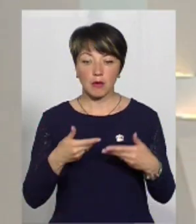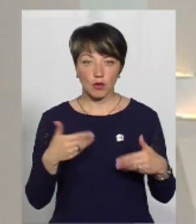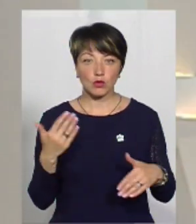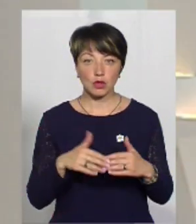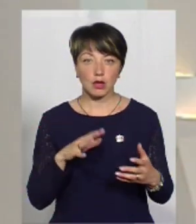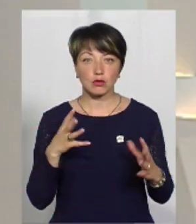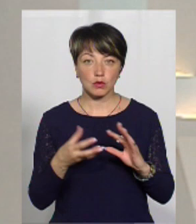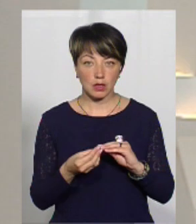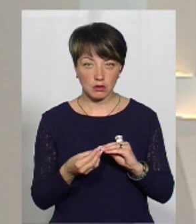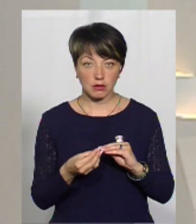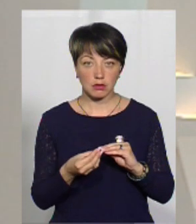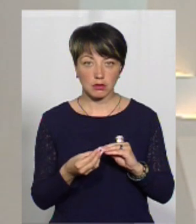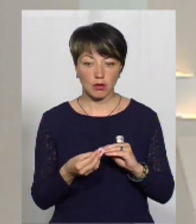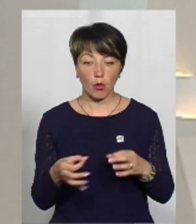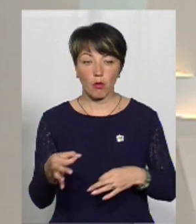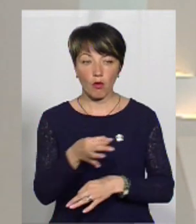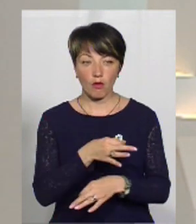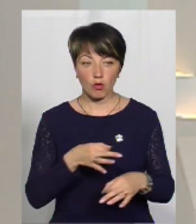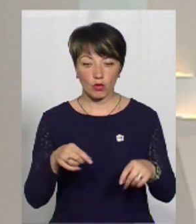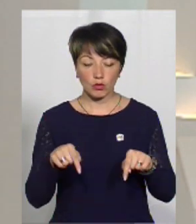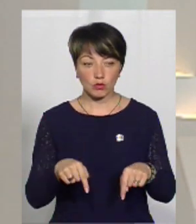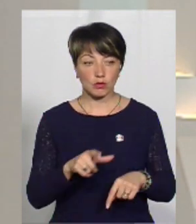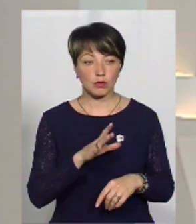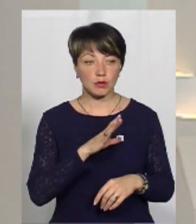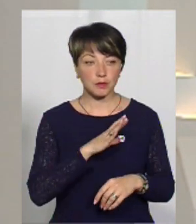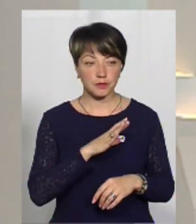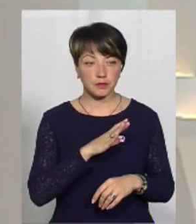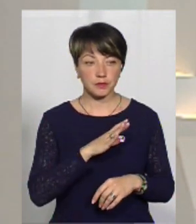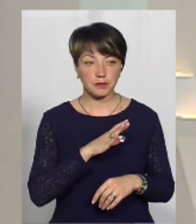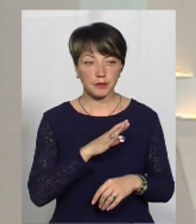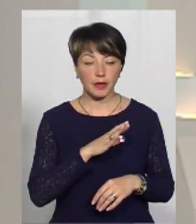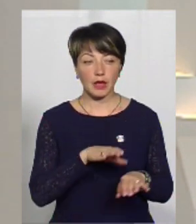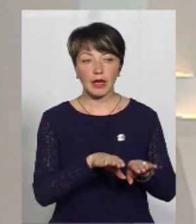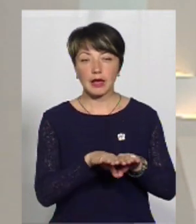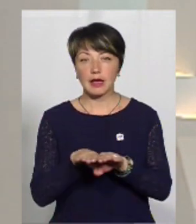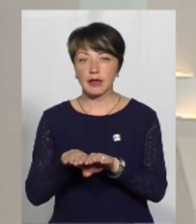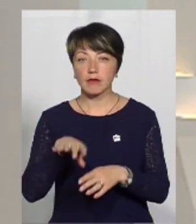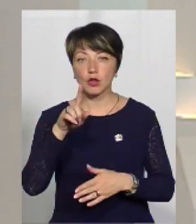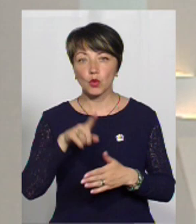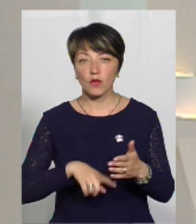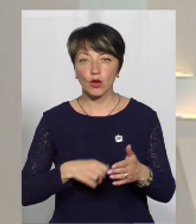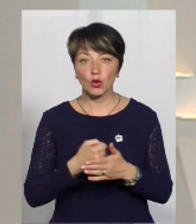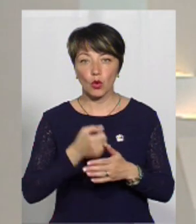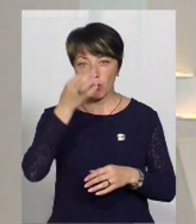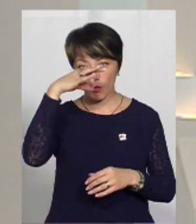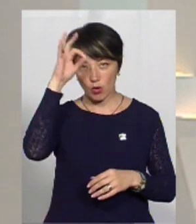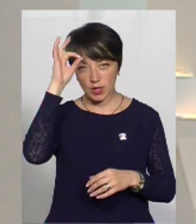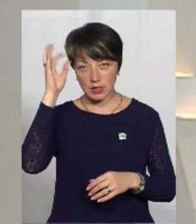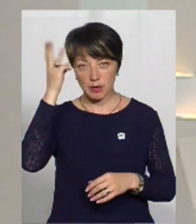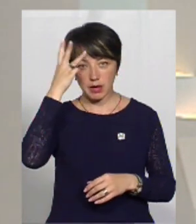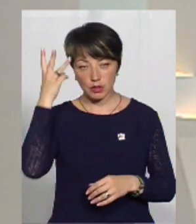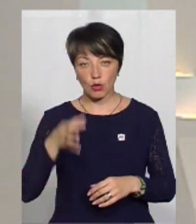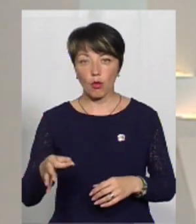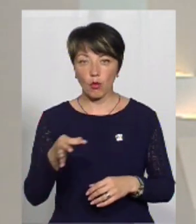вже результати ми обговорювали в цій студії, рівень довіри до поліції